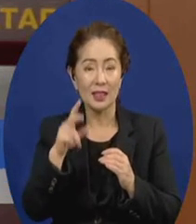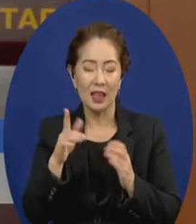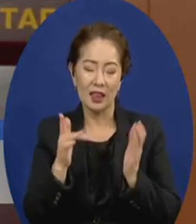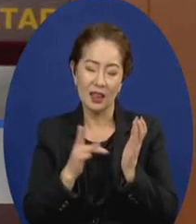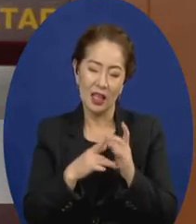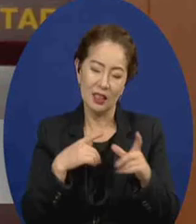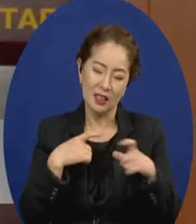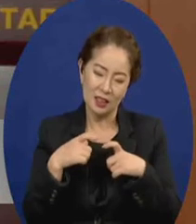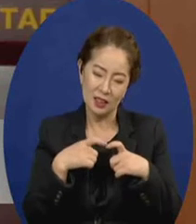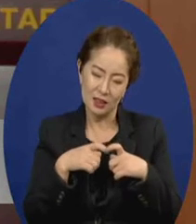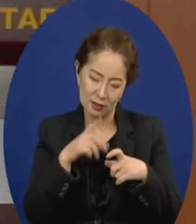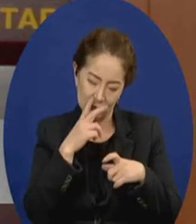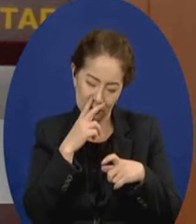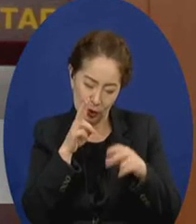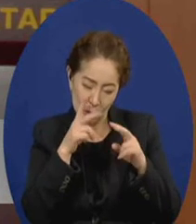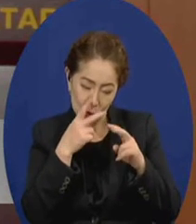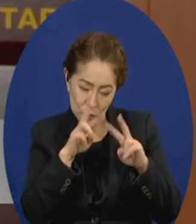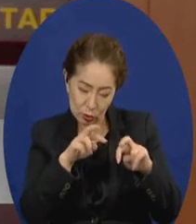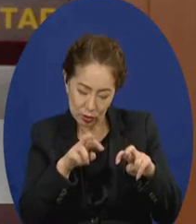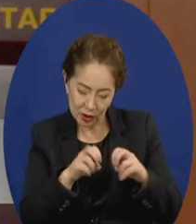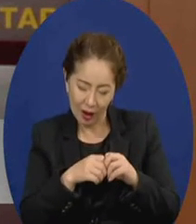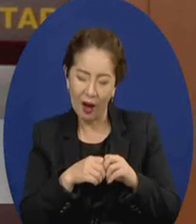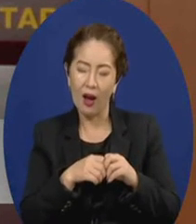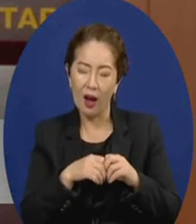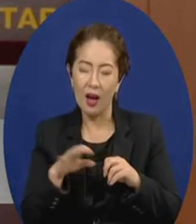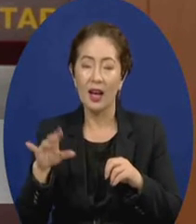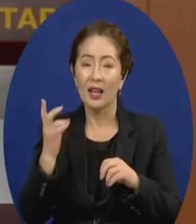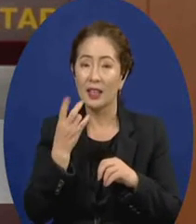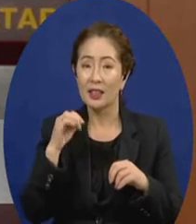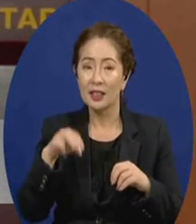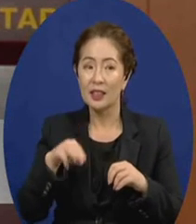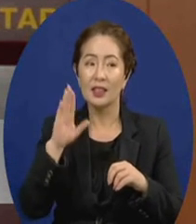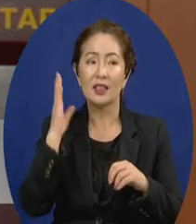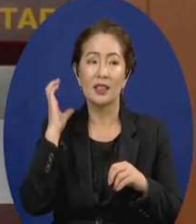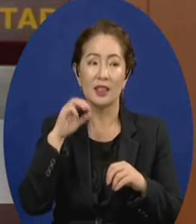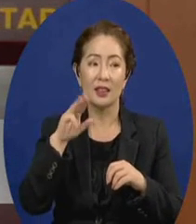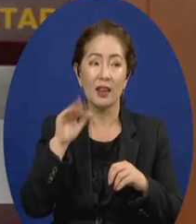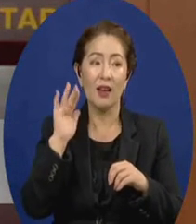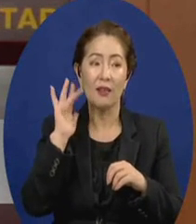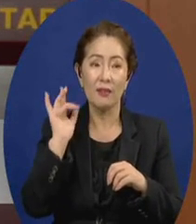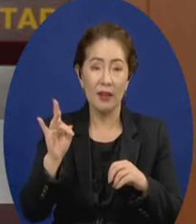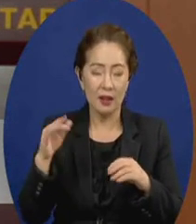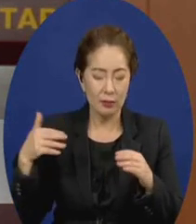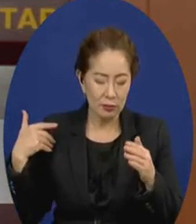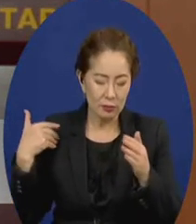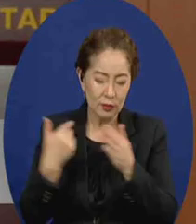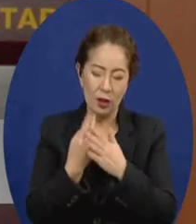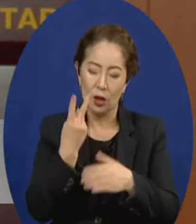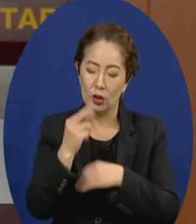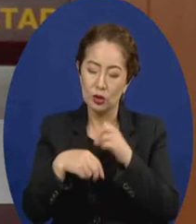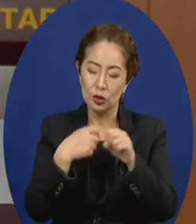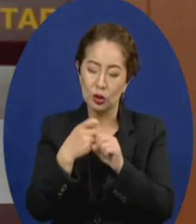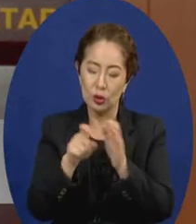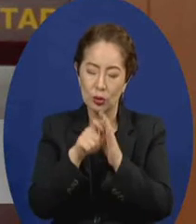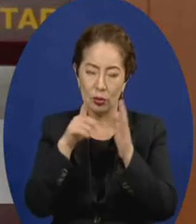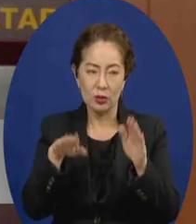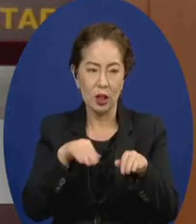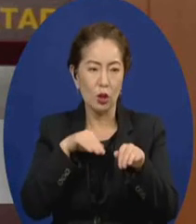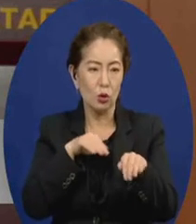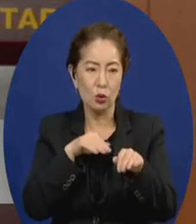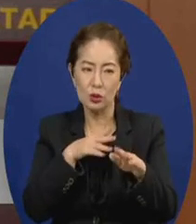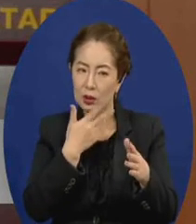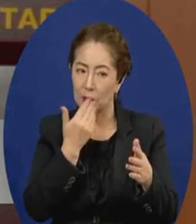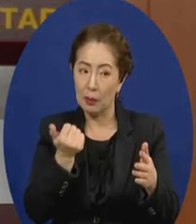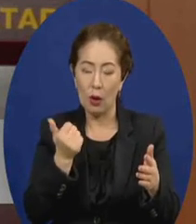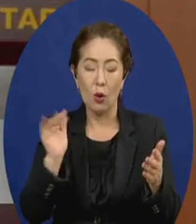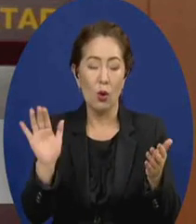үзүүлэлтэд тэзүү хийж, энэ хүрээндээ олвол нийтийн тээврээр 20 жилийн төвшөнд олвол бид нар одоо төгжрөлгүй